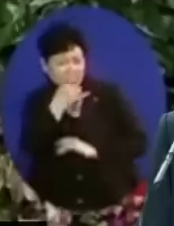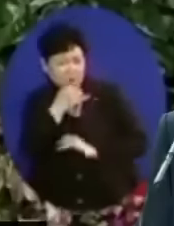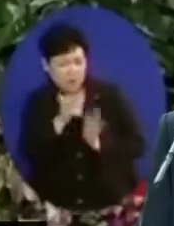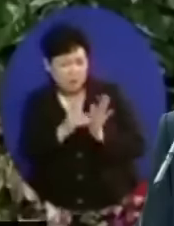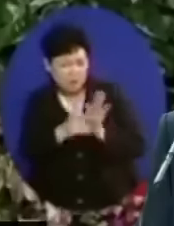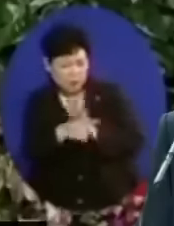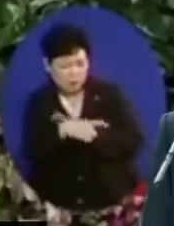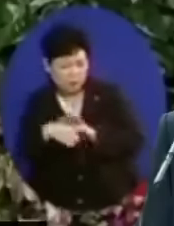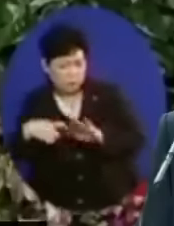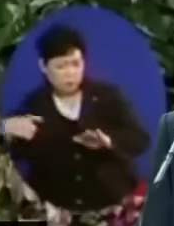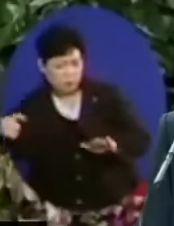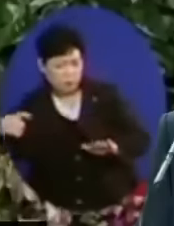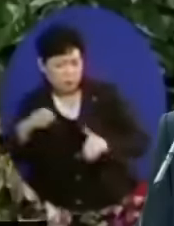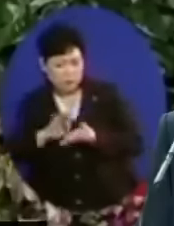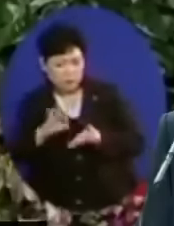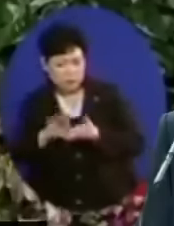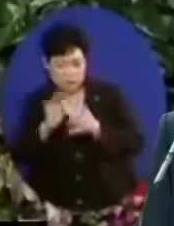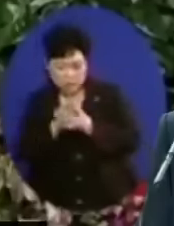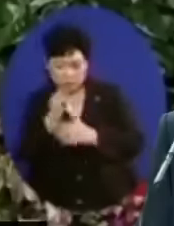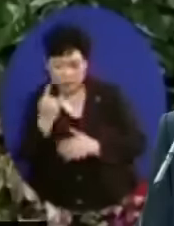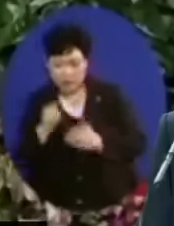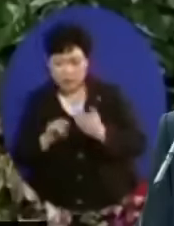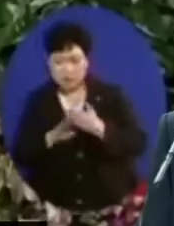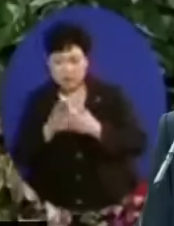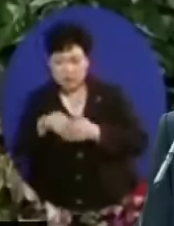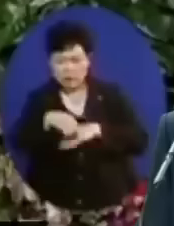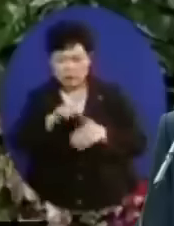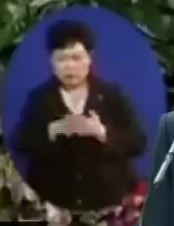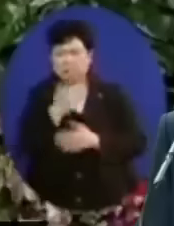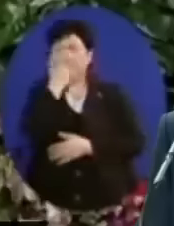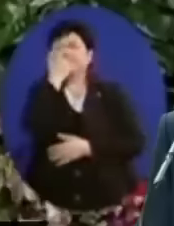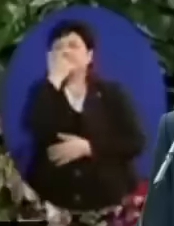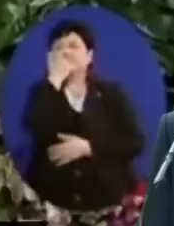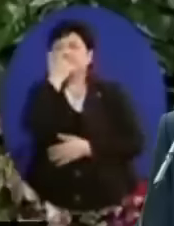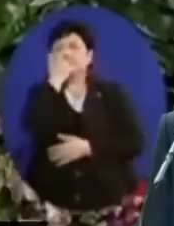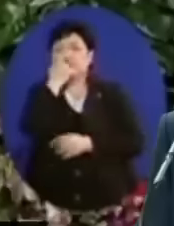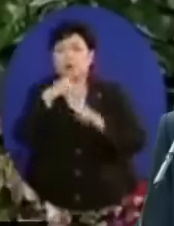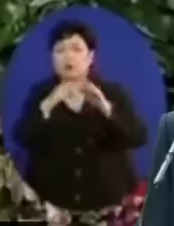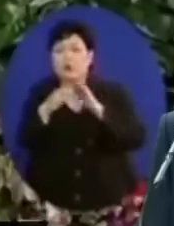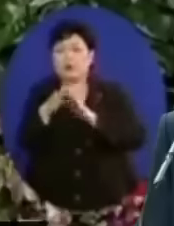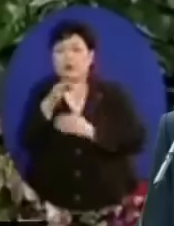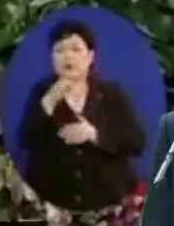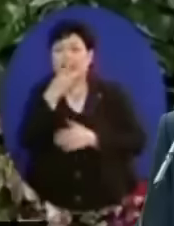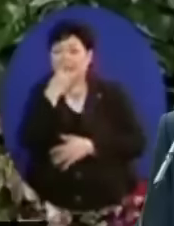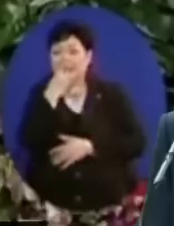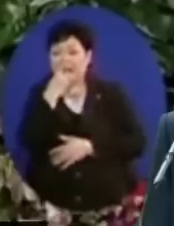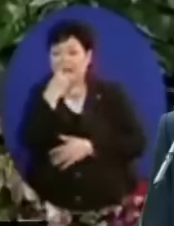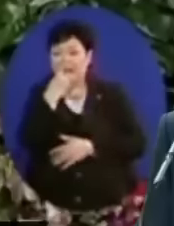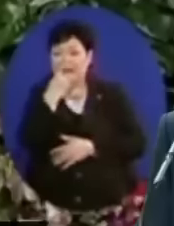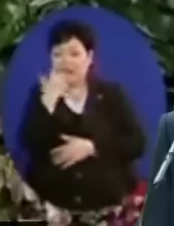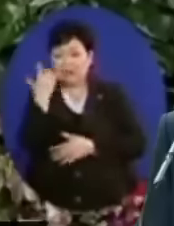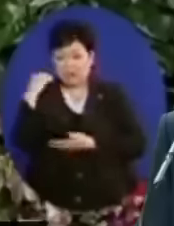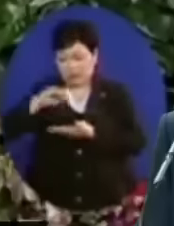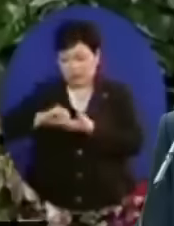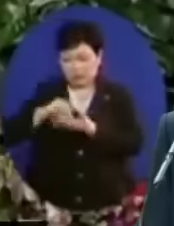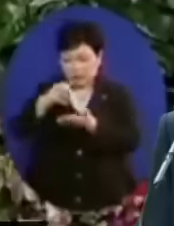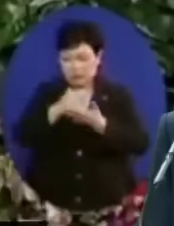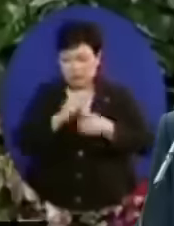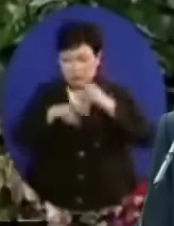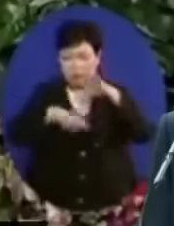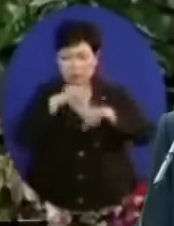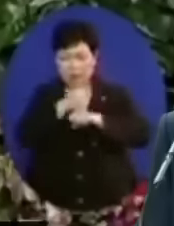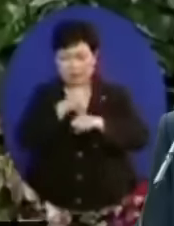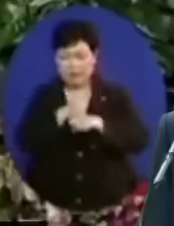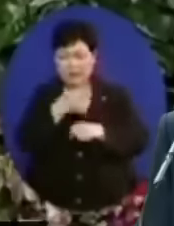쓴 적이 있었는데, 기도회 이후 그것이 내 마음에 걸려 그것을 교회에 가지고 와서 이렇게 고백했습니다.